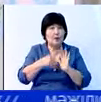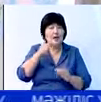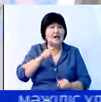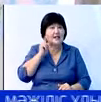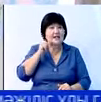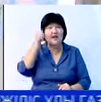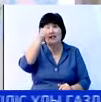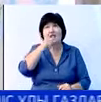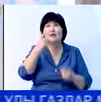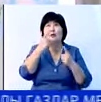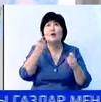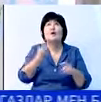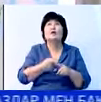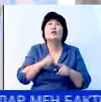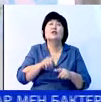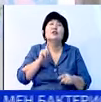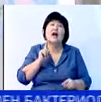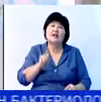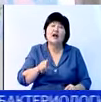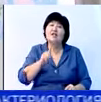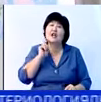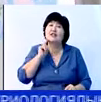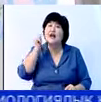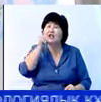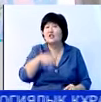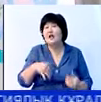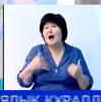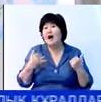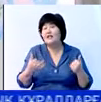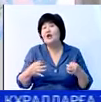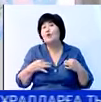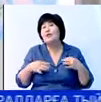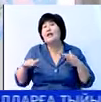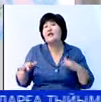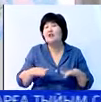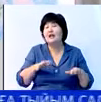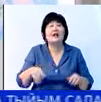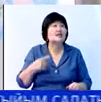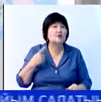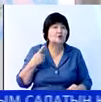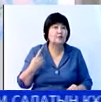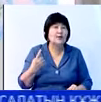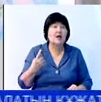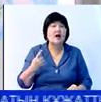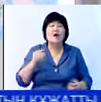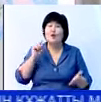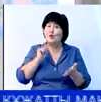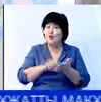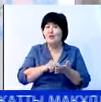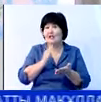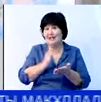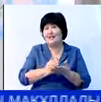болып жарияланды, сондықтан да осы жастар жылына арналған мерекелік шаралардың бір нүктесі ретінде